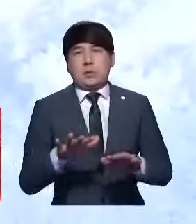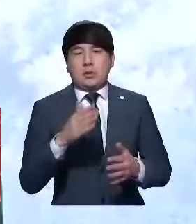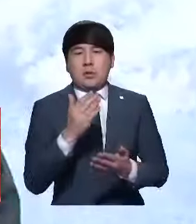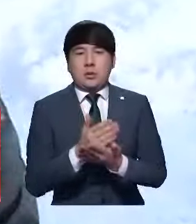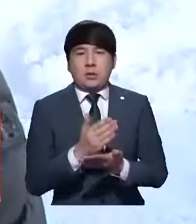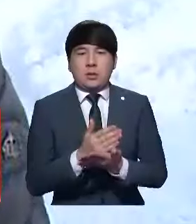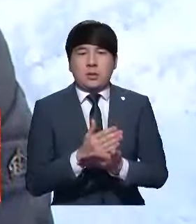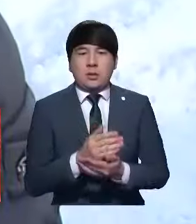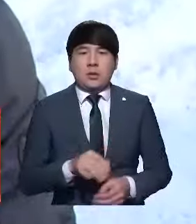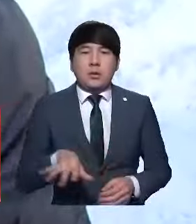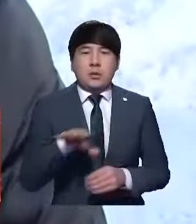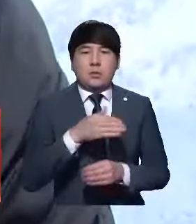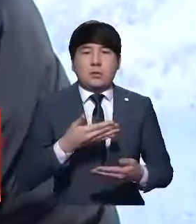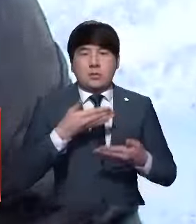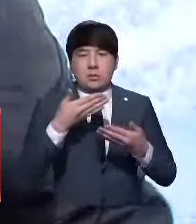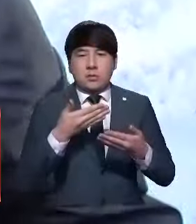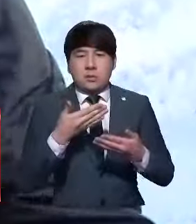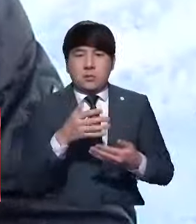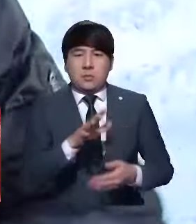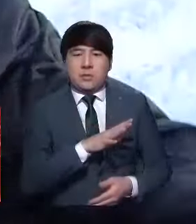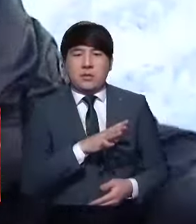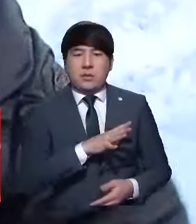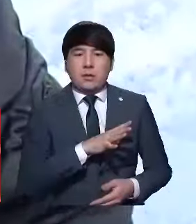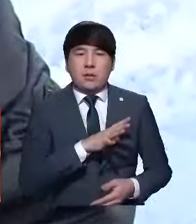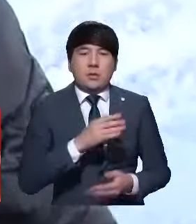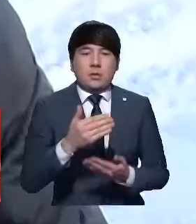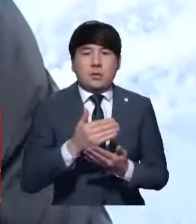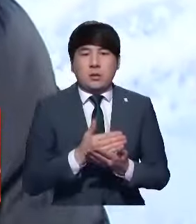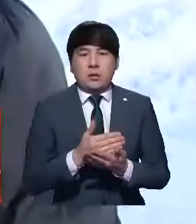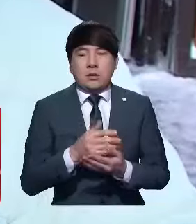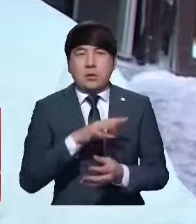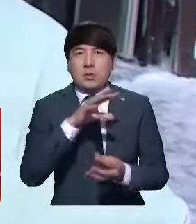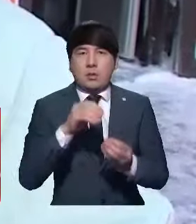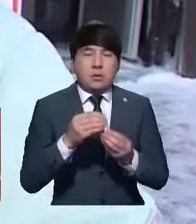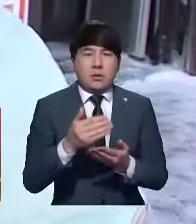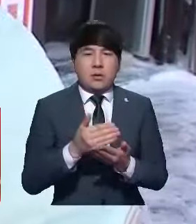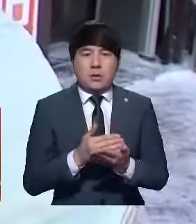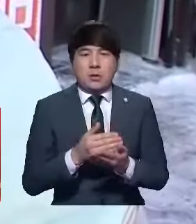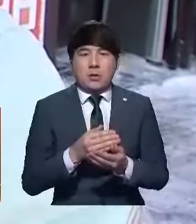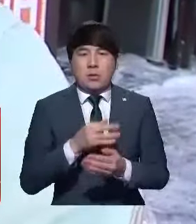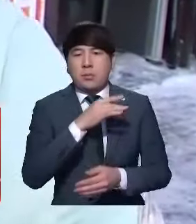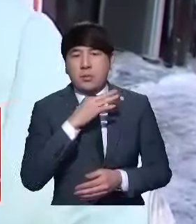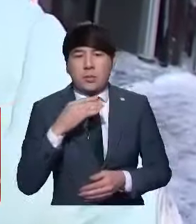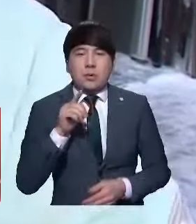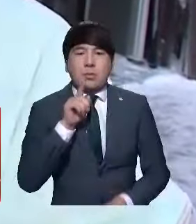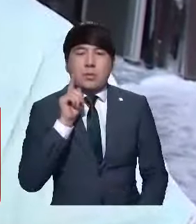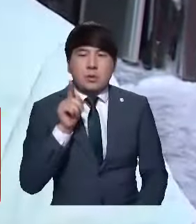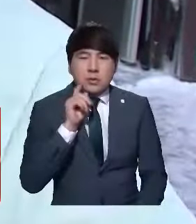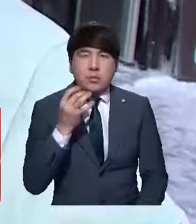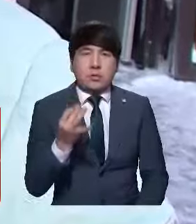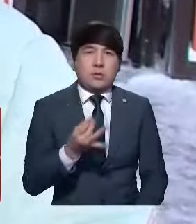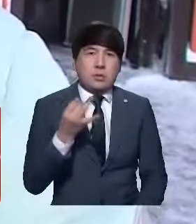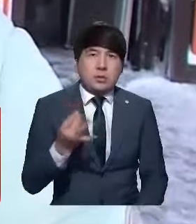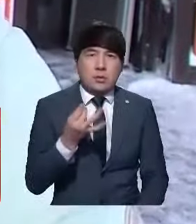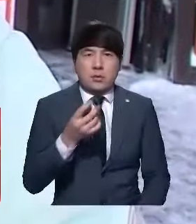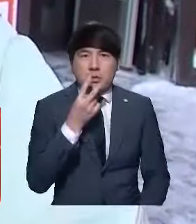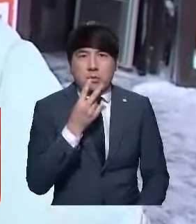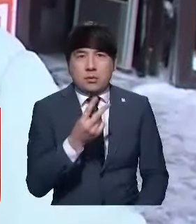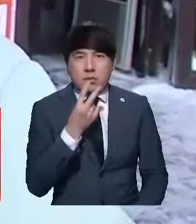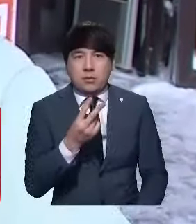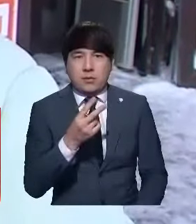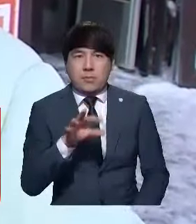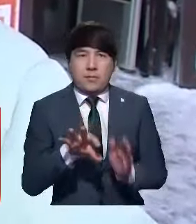көбісі негізі бүйтіп сыйлай бермей қоймаймыз. Біреудің айтуымен болмасын. Очень много молодежи интересуются, смотрят,